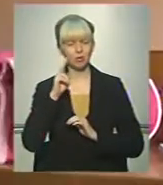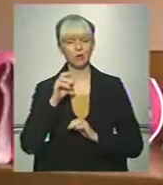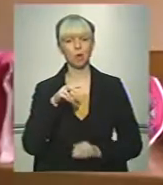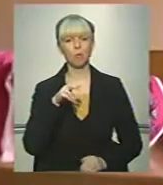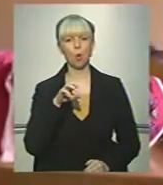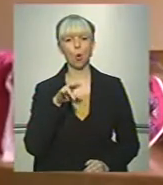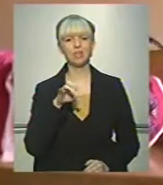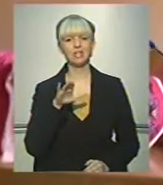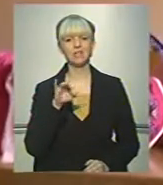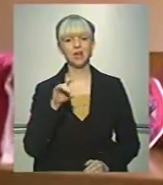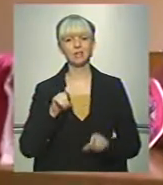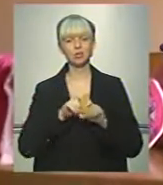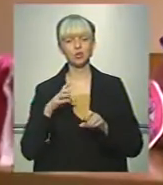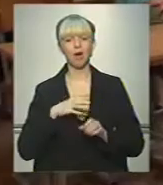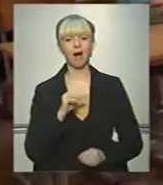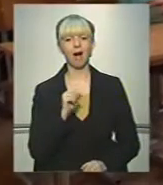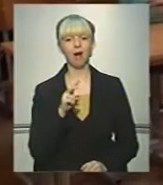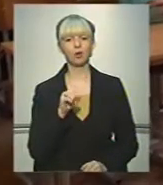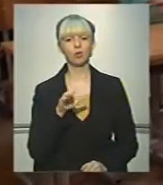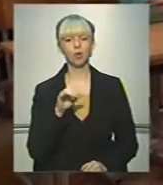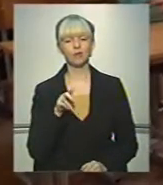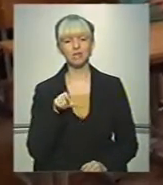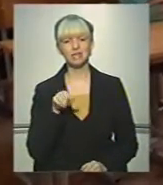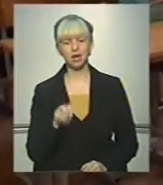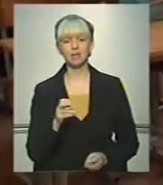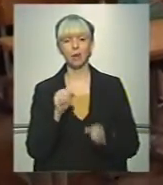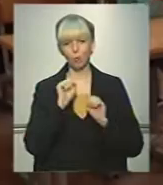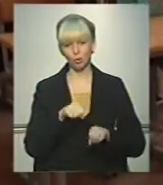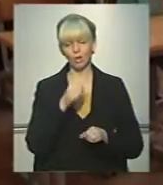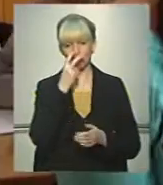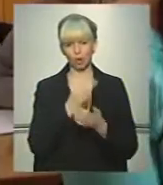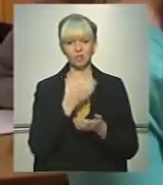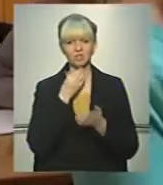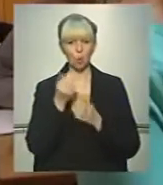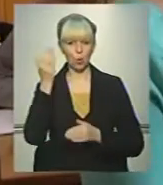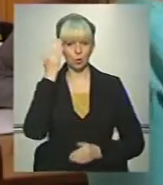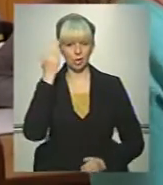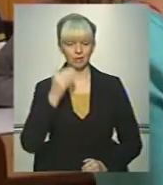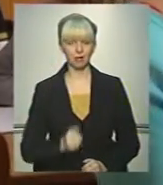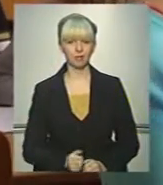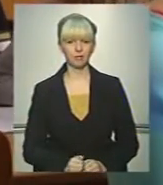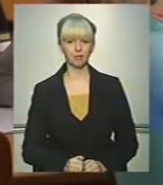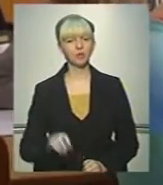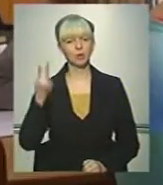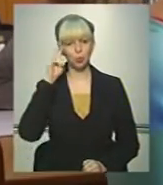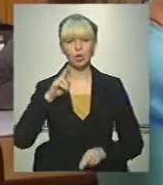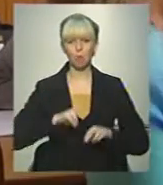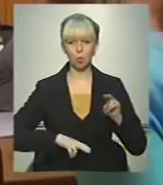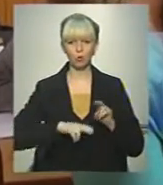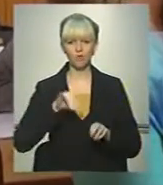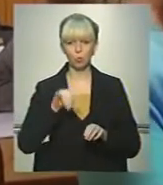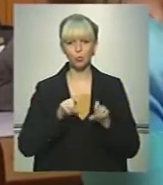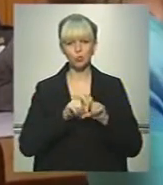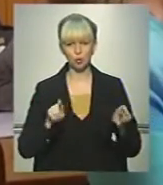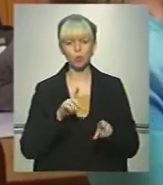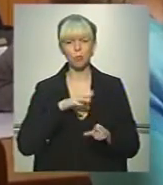Борівецькій школі, а також чекають і актового залу, де могли показувати свої таланти. Туалет побудували у